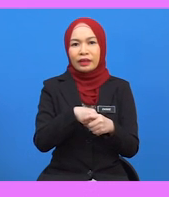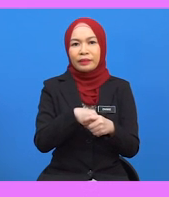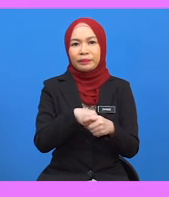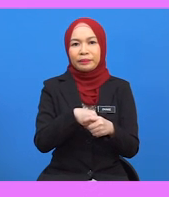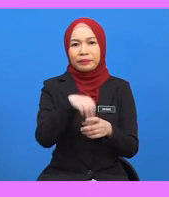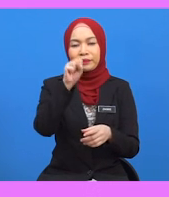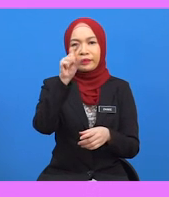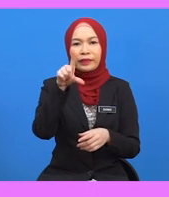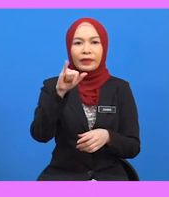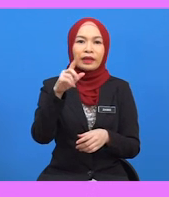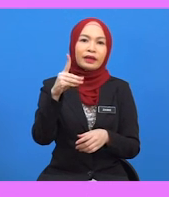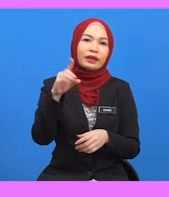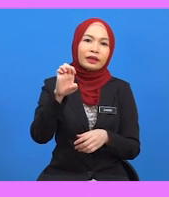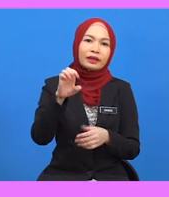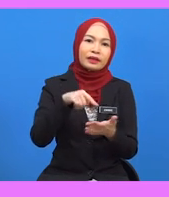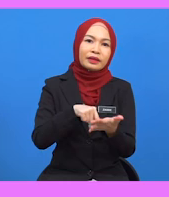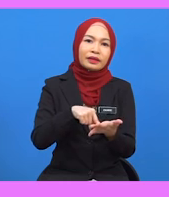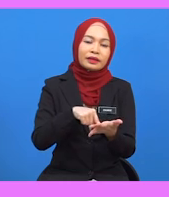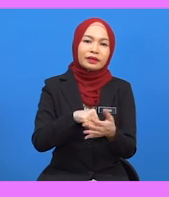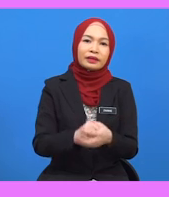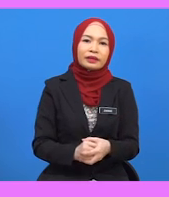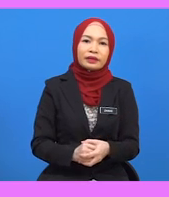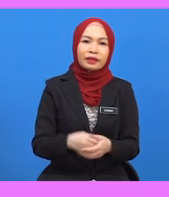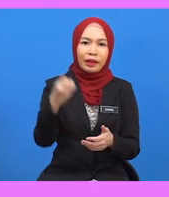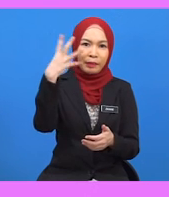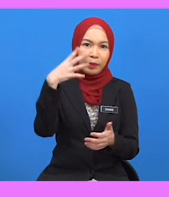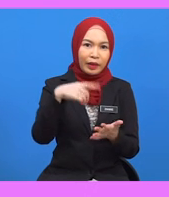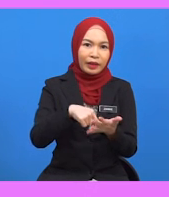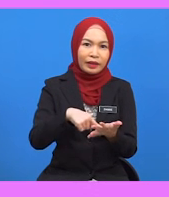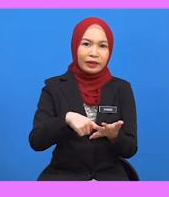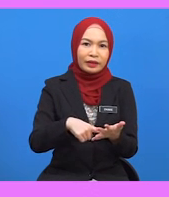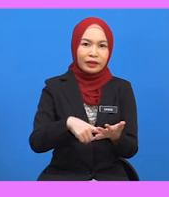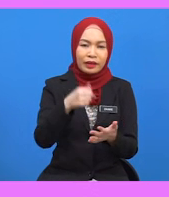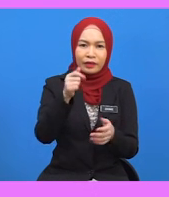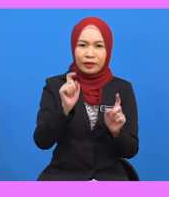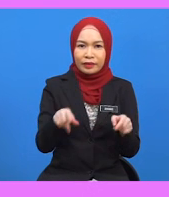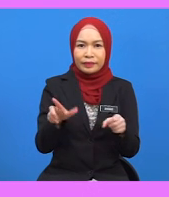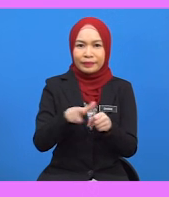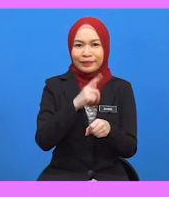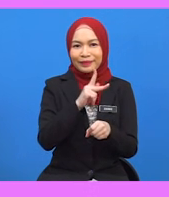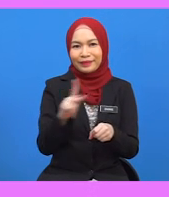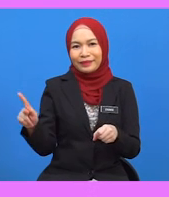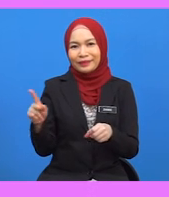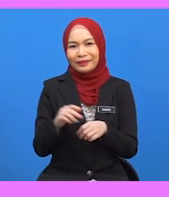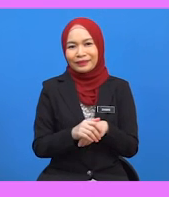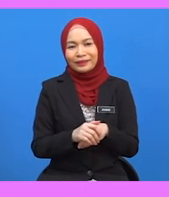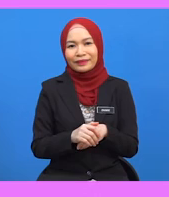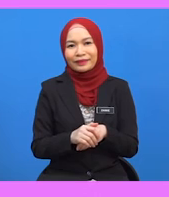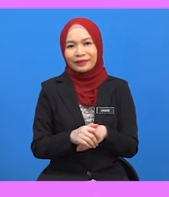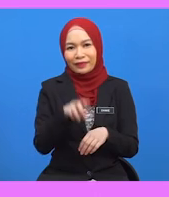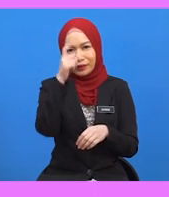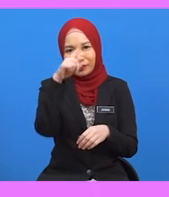Murid-murid diminta untuk melengkapkan pernyataan pada baris 4 dan 5